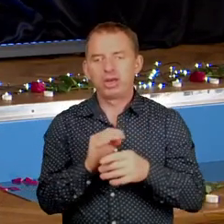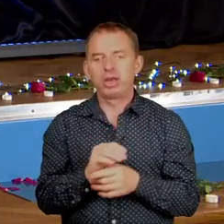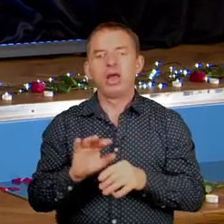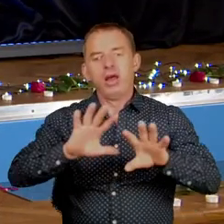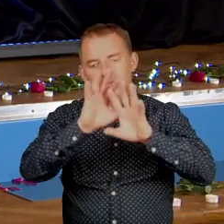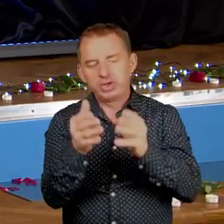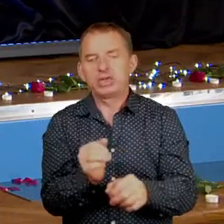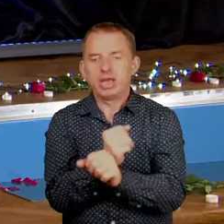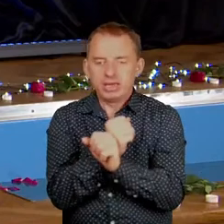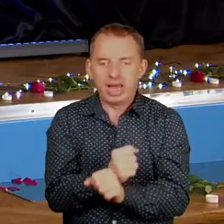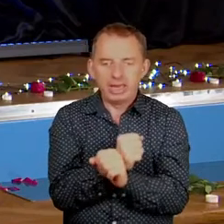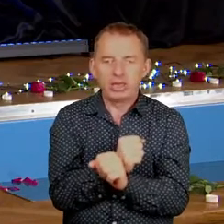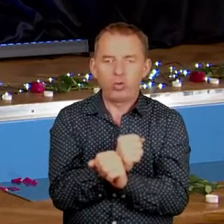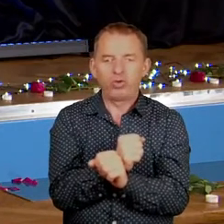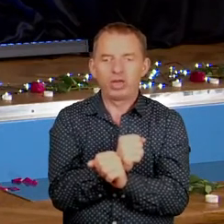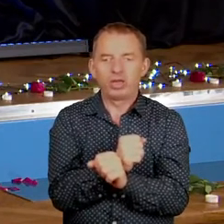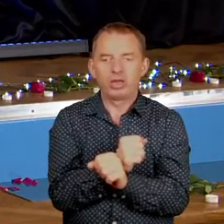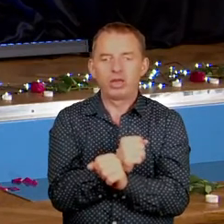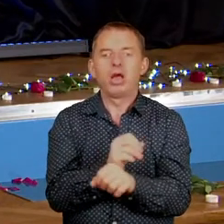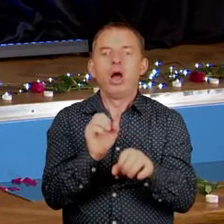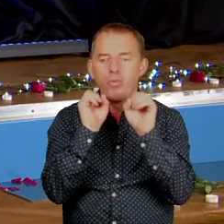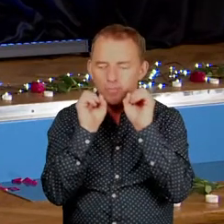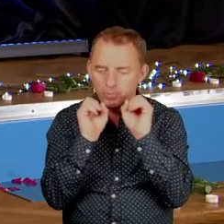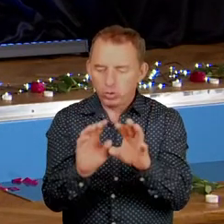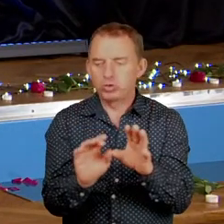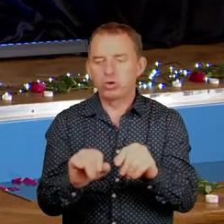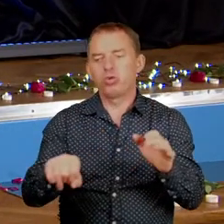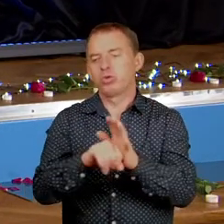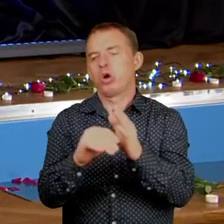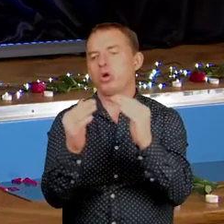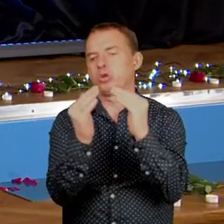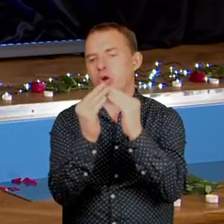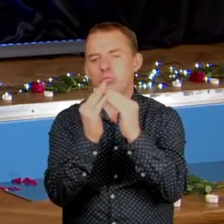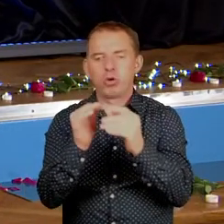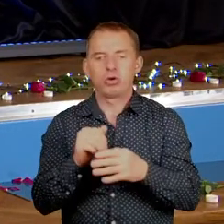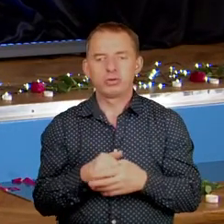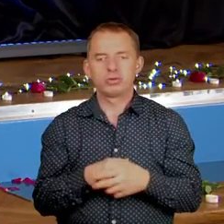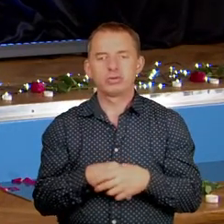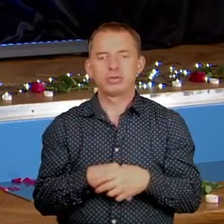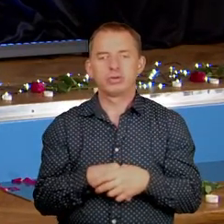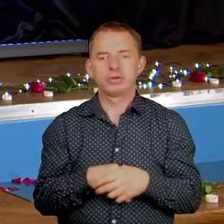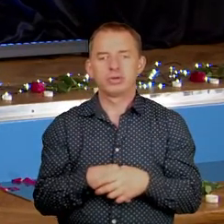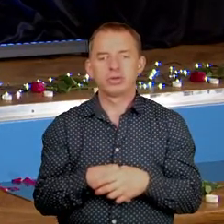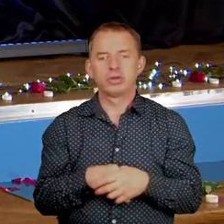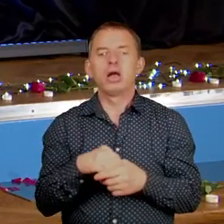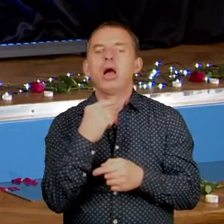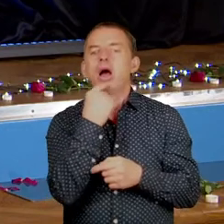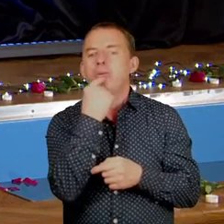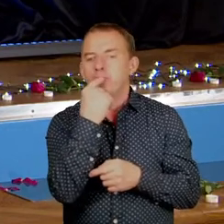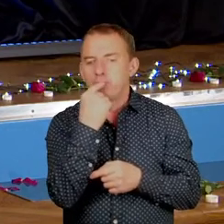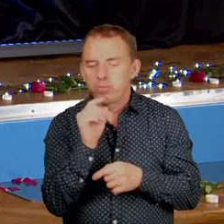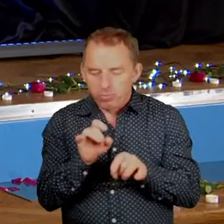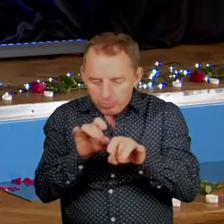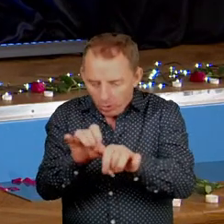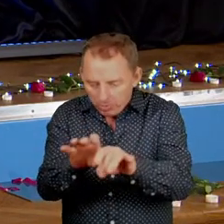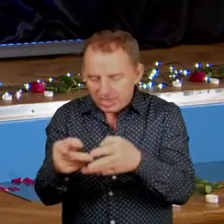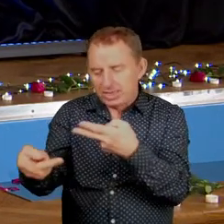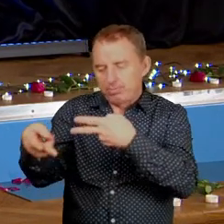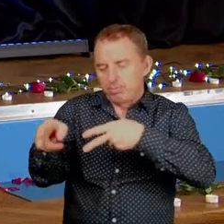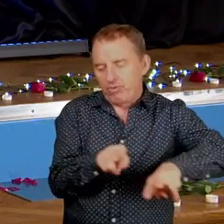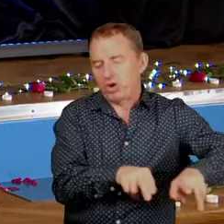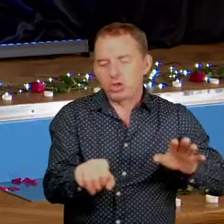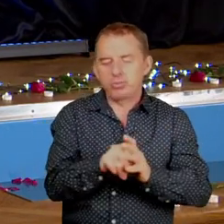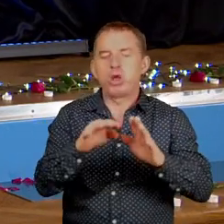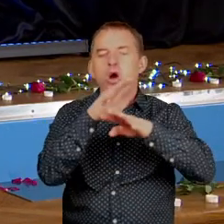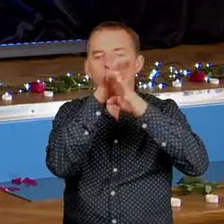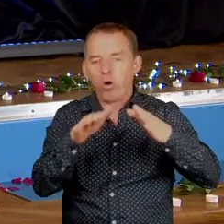wszystkich jeńców puszczą do domu. He ran back to the camp. Pobiegł z powrotem do obozu. He began to shout